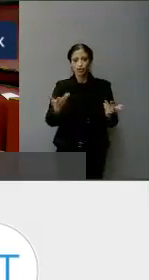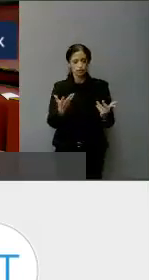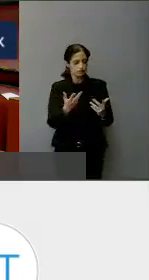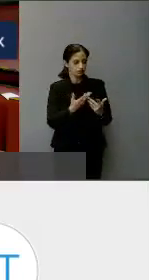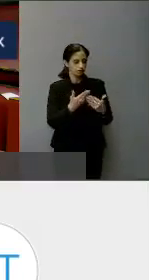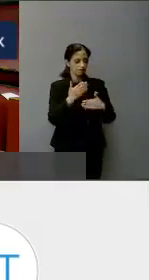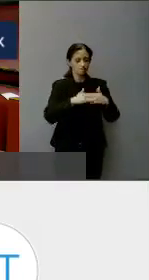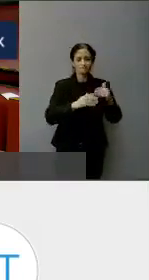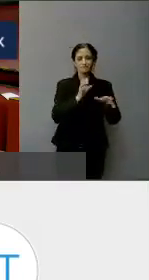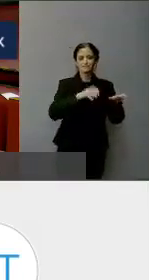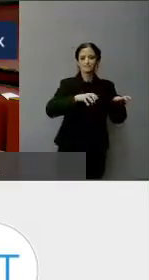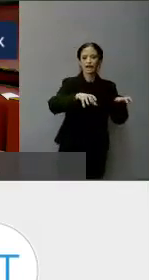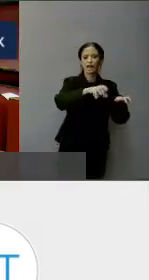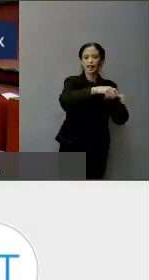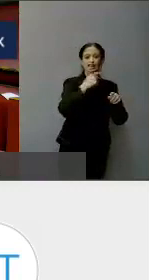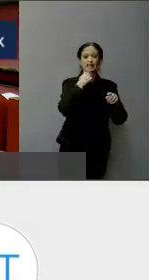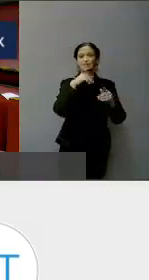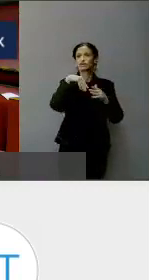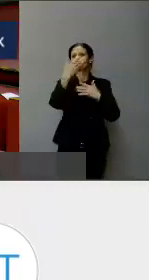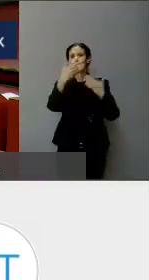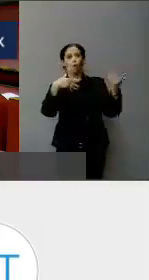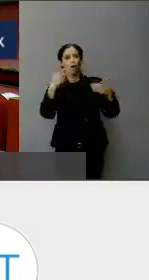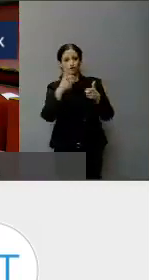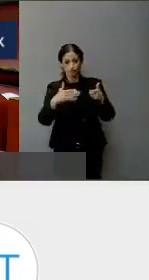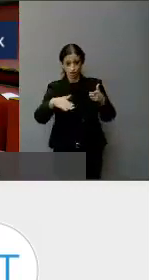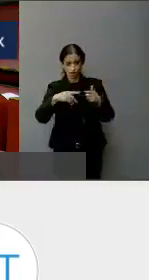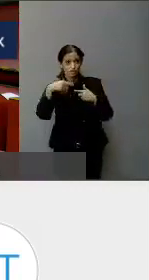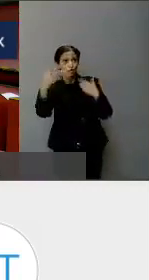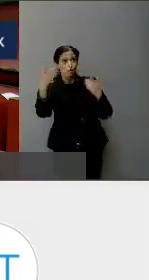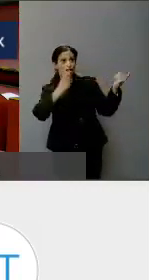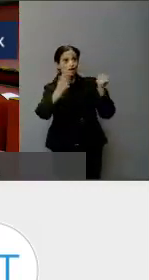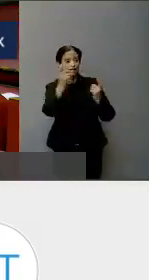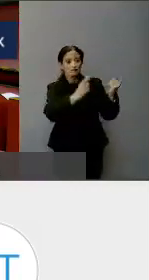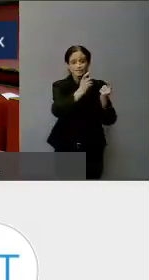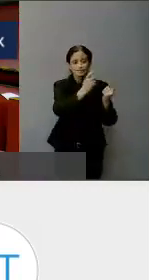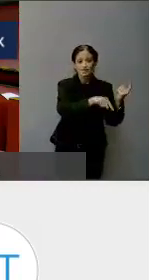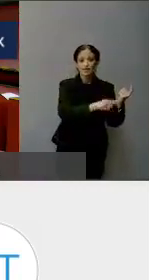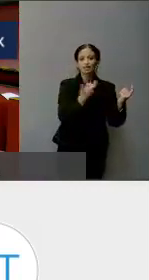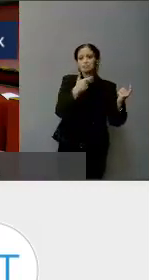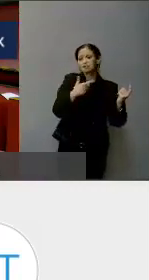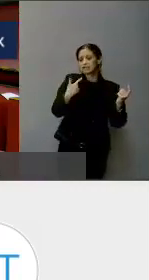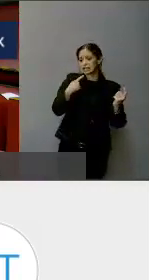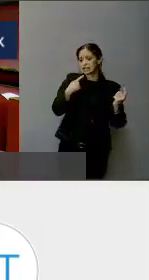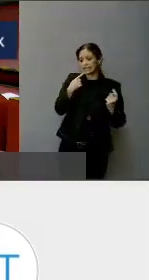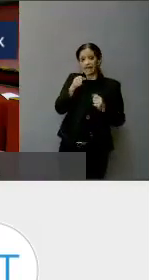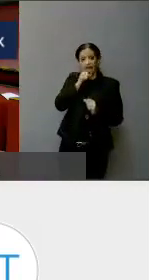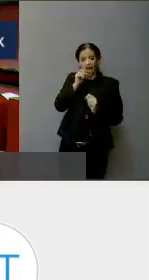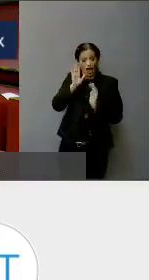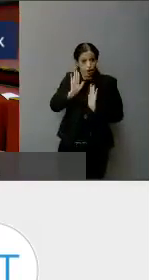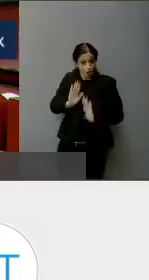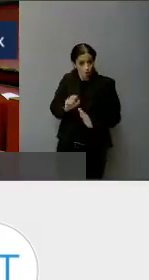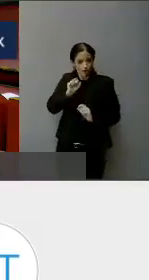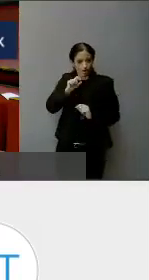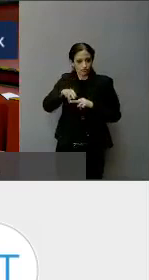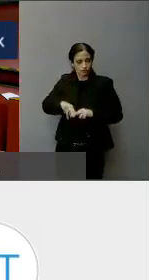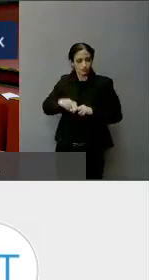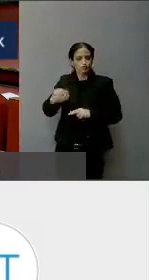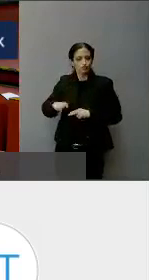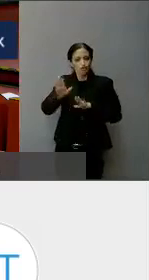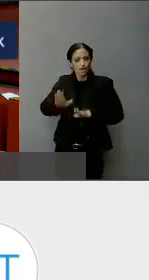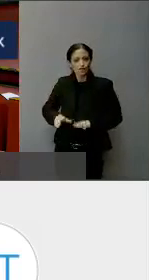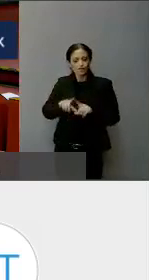perché non ci interessa nulla di quello che dicono i cittadini che per ora sono arrivati alla vittoria la liguria e che per ora